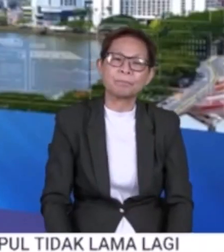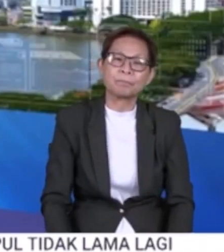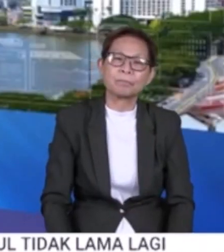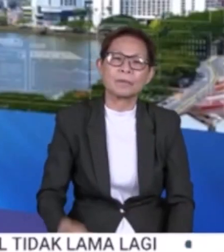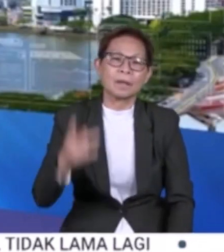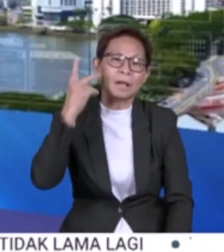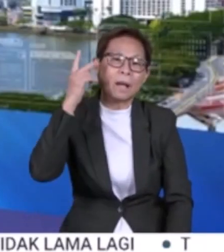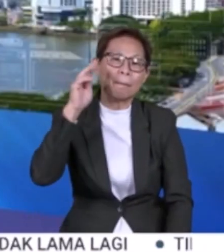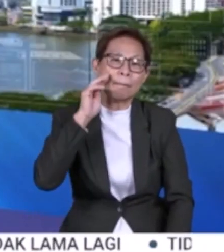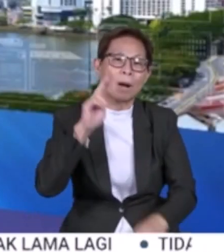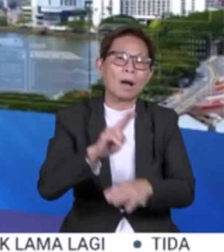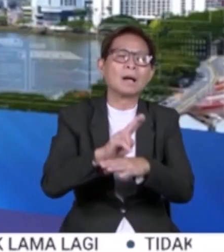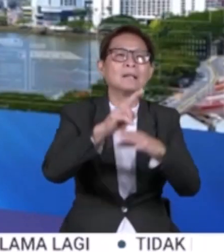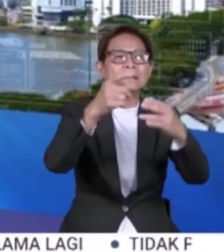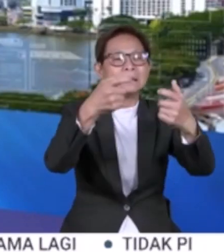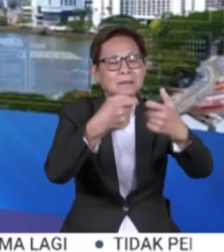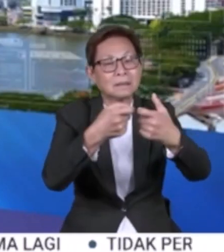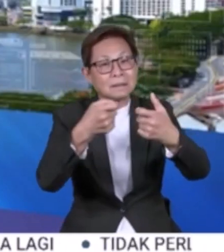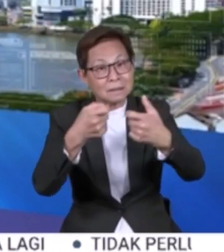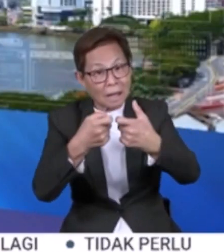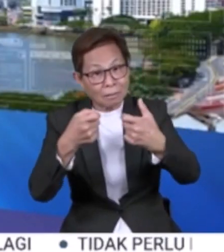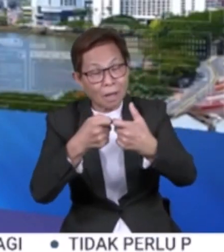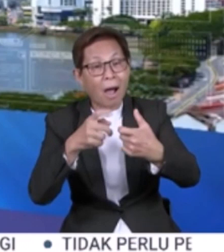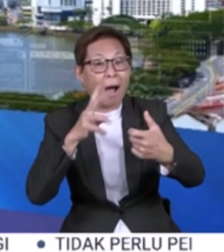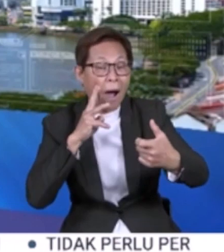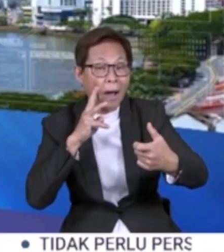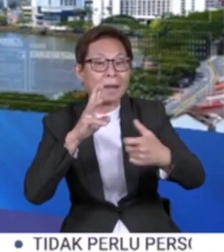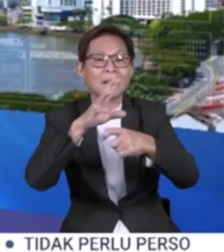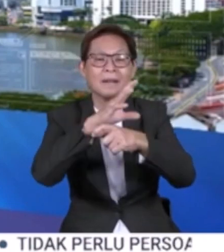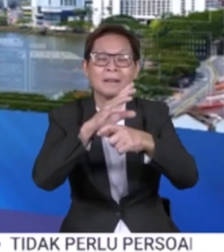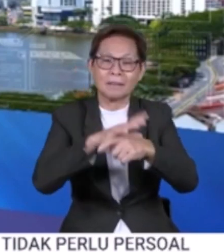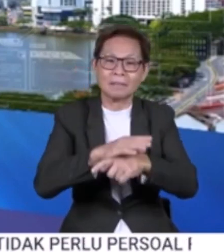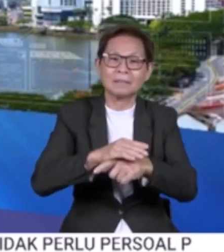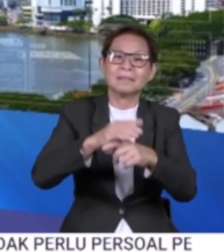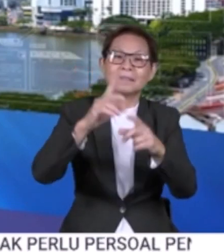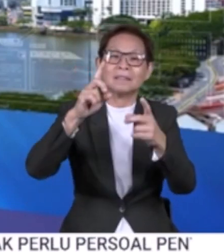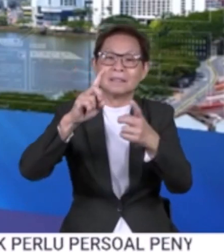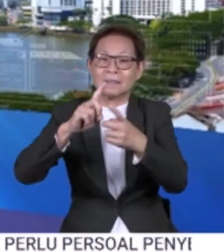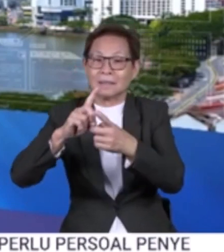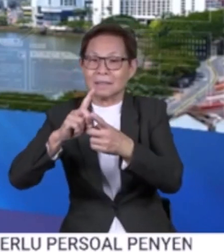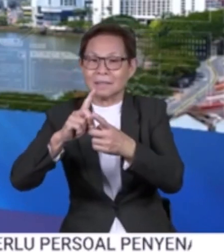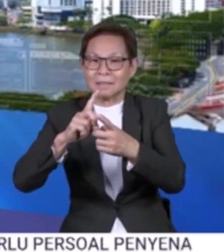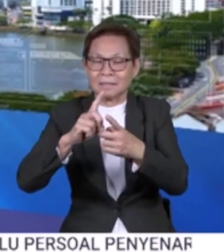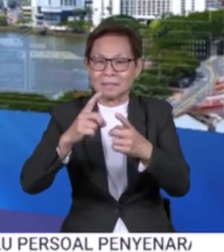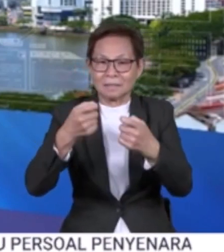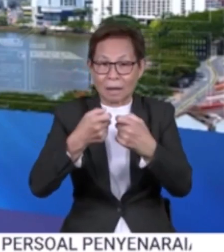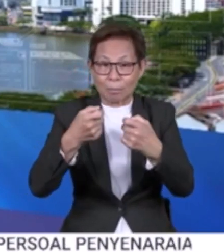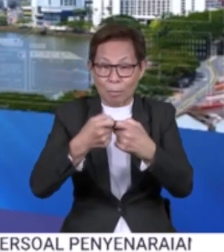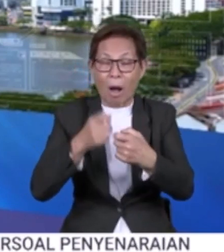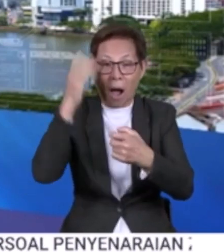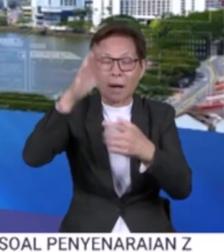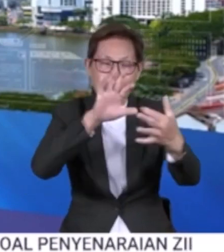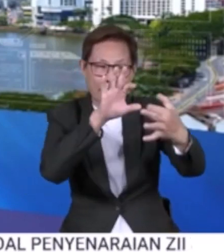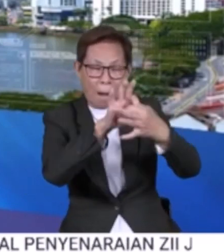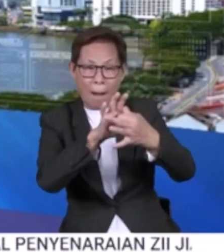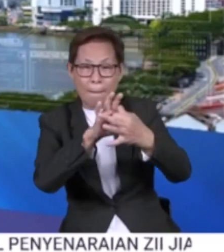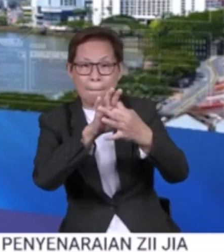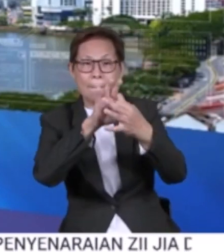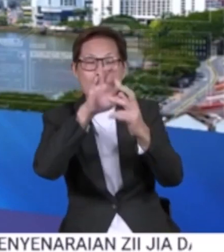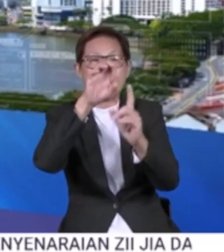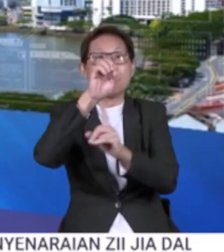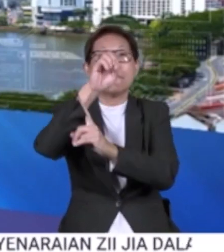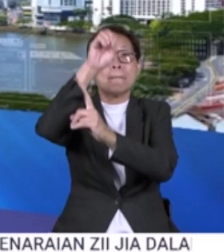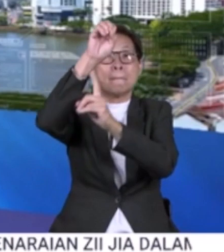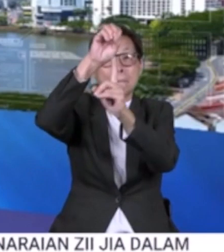Kementerian utility dan Telekomunikasi Serawak menaruh ekonomi digital serawa SDK akan memasang peralatan pemancar